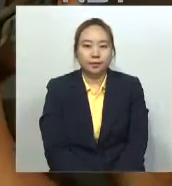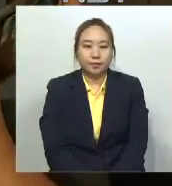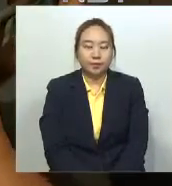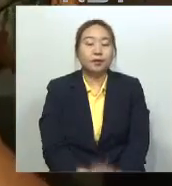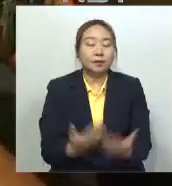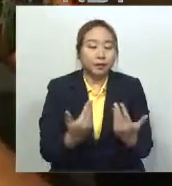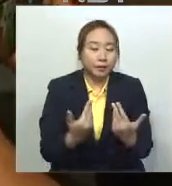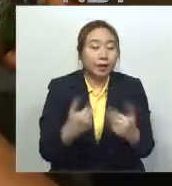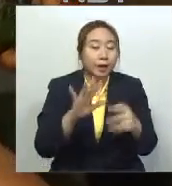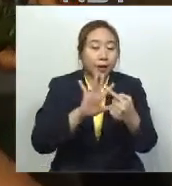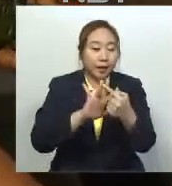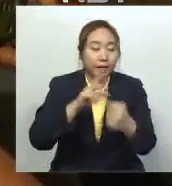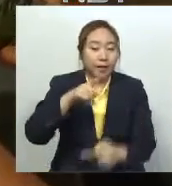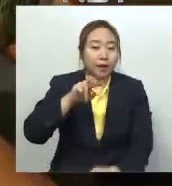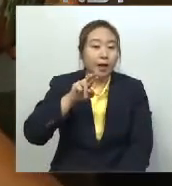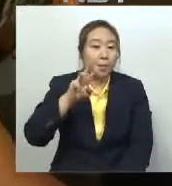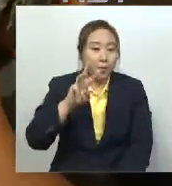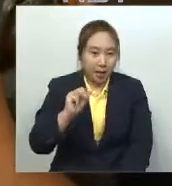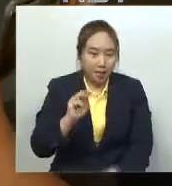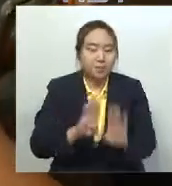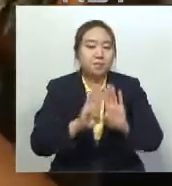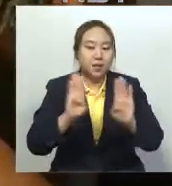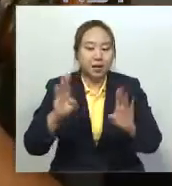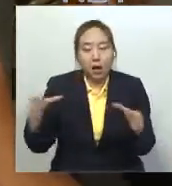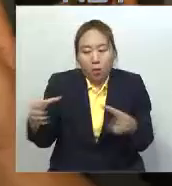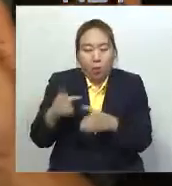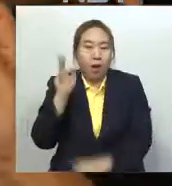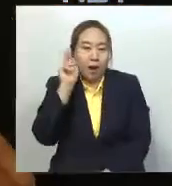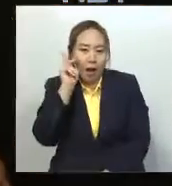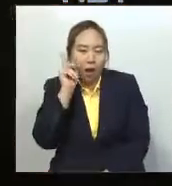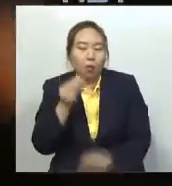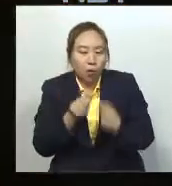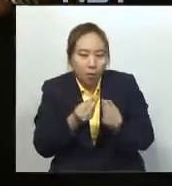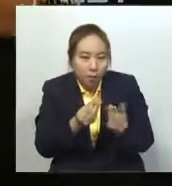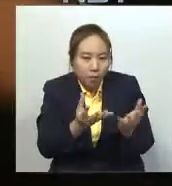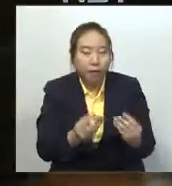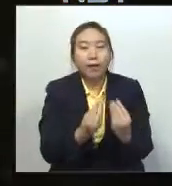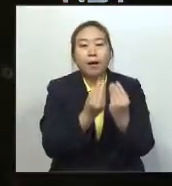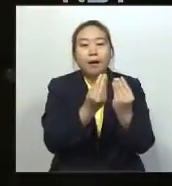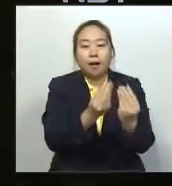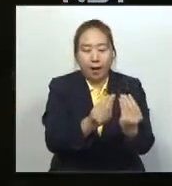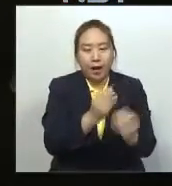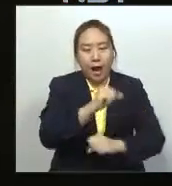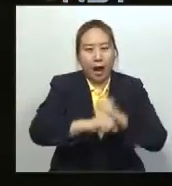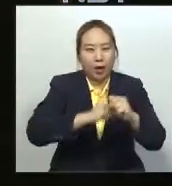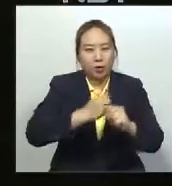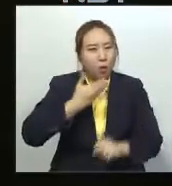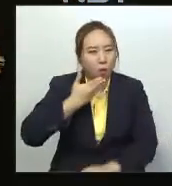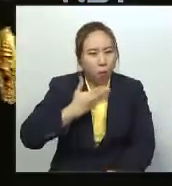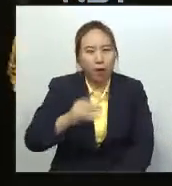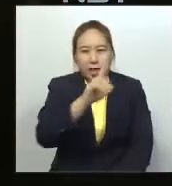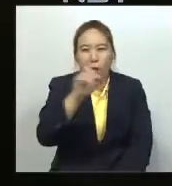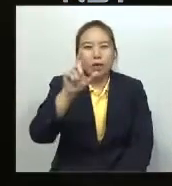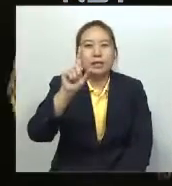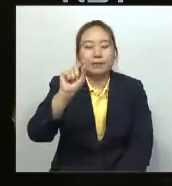โดยในช่วงท้ายนะครับพลเอกเปรมได้เปิดให้สื่อมวลชนนั้นขอพรโดยสื่อมวลชนก็ได้อวยพรให้พลเอกเปรมอายุยืน120ปี